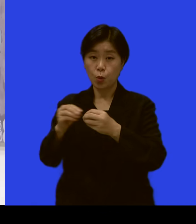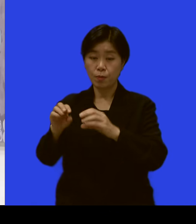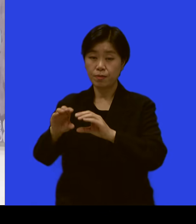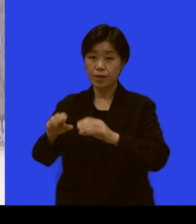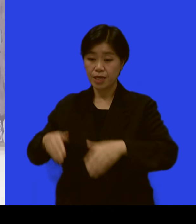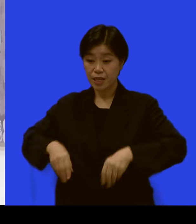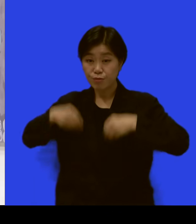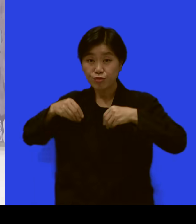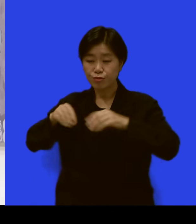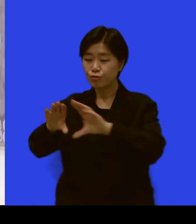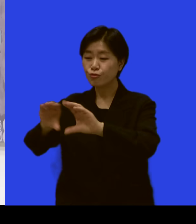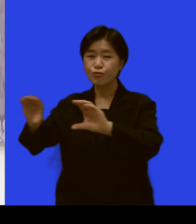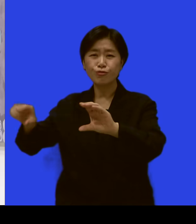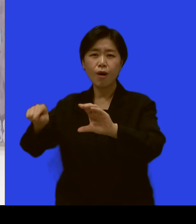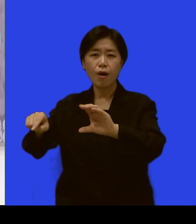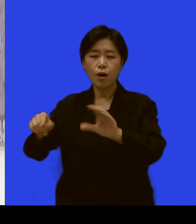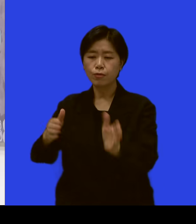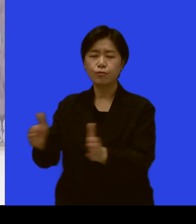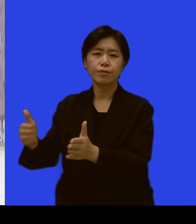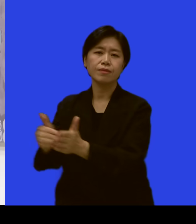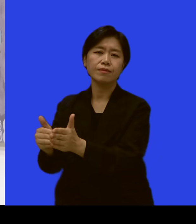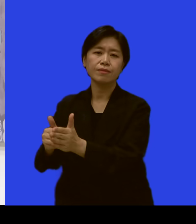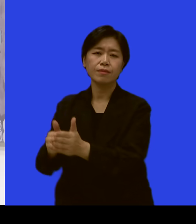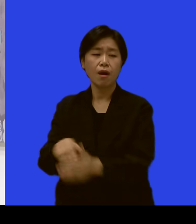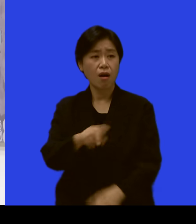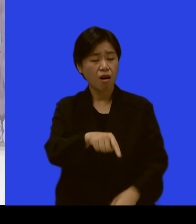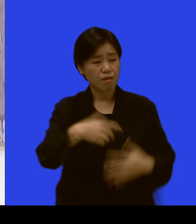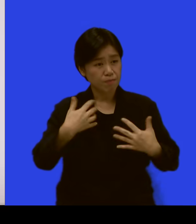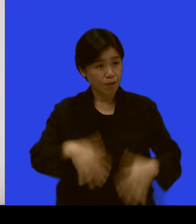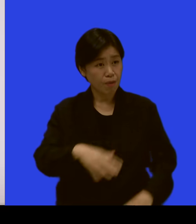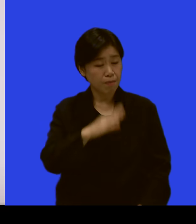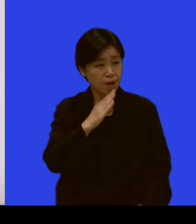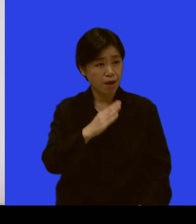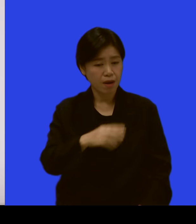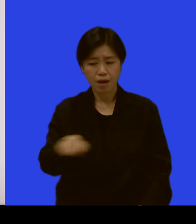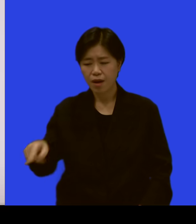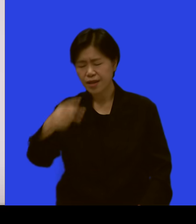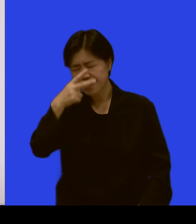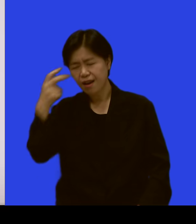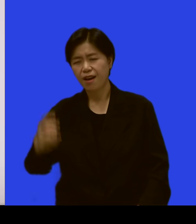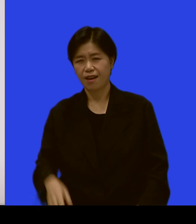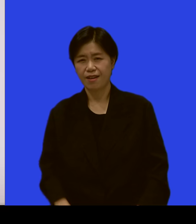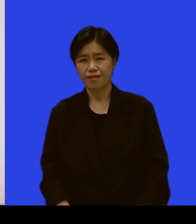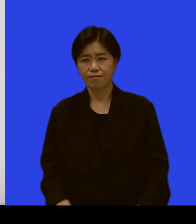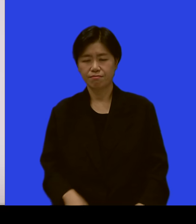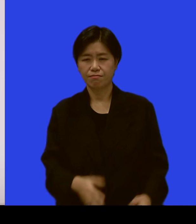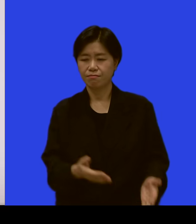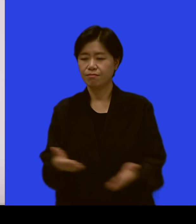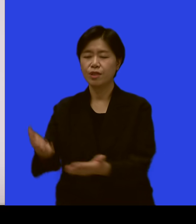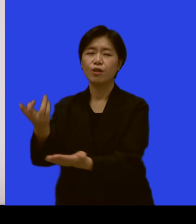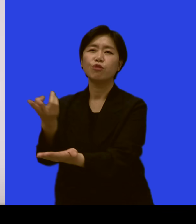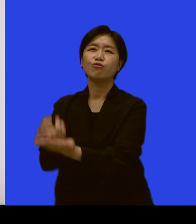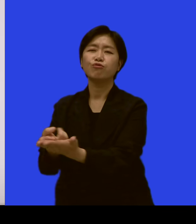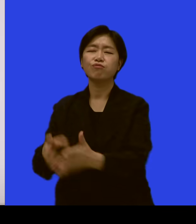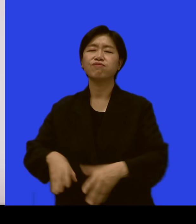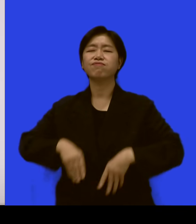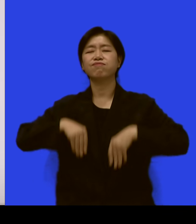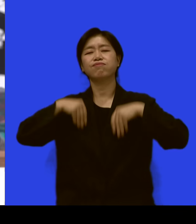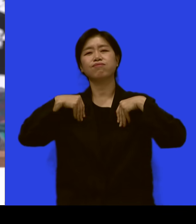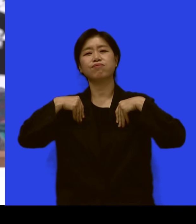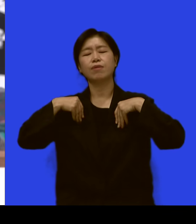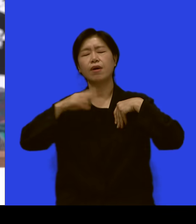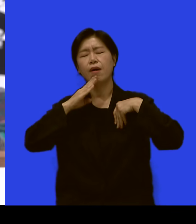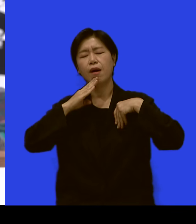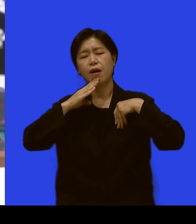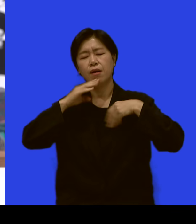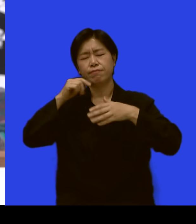밥 먹었으면 누워서 한숨 자. 피곤했을 텐데. 근데 거기서 진짜 2, 3년 만에 가장 깊이 잔 것 같아요.